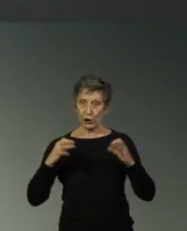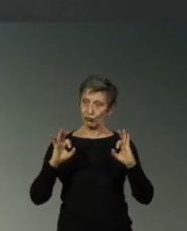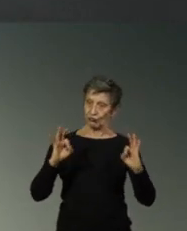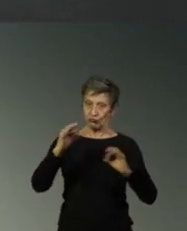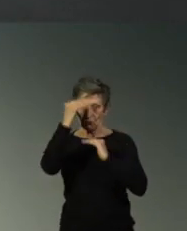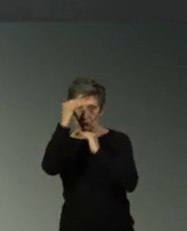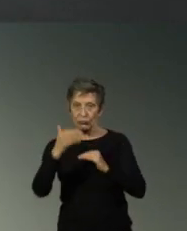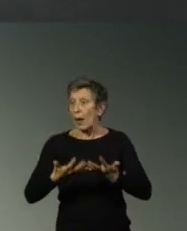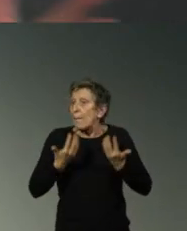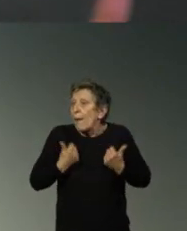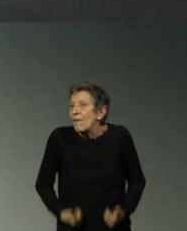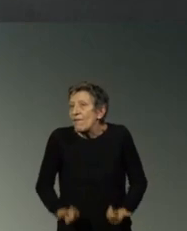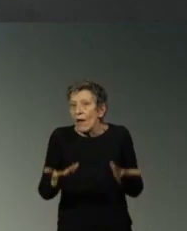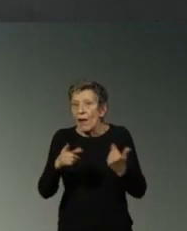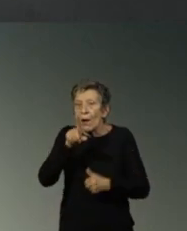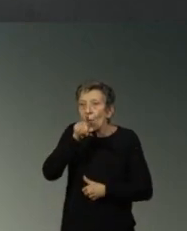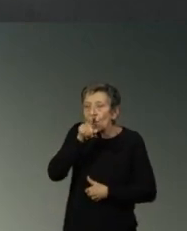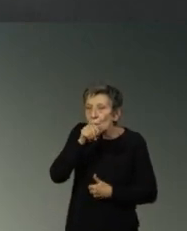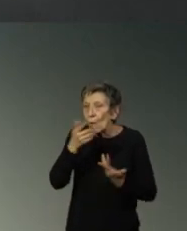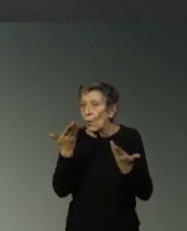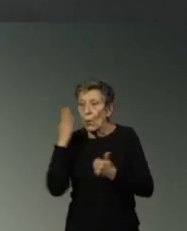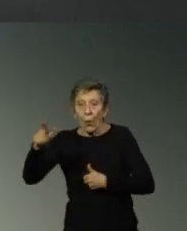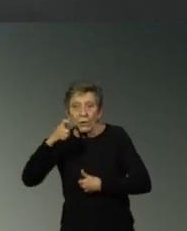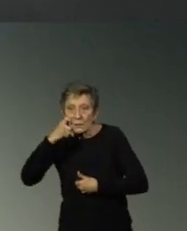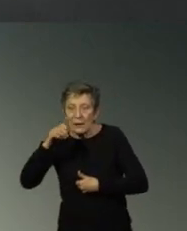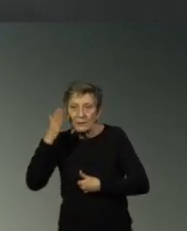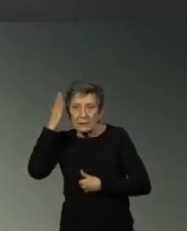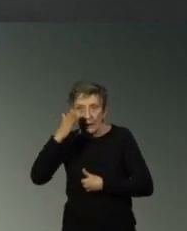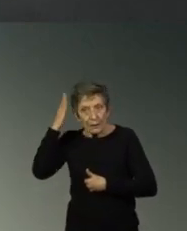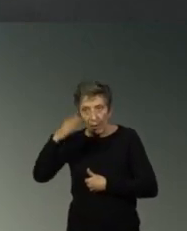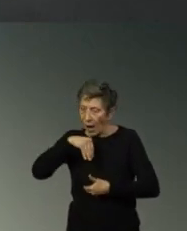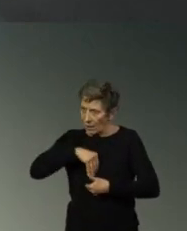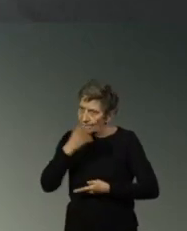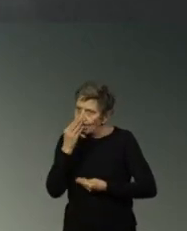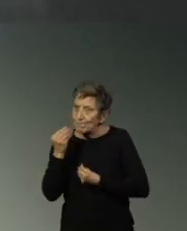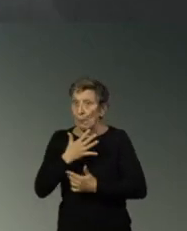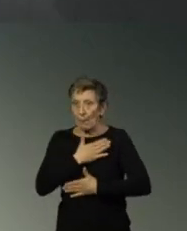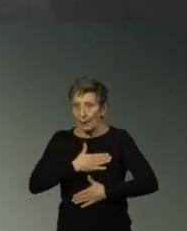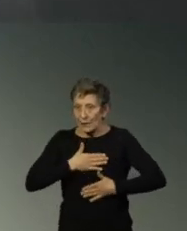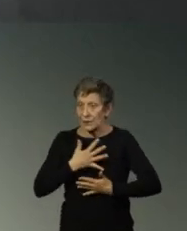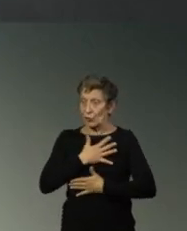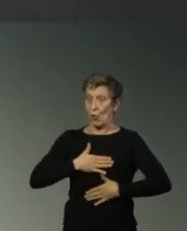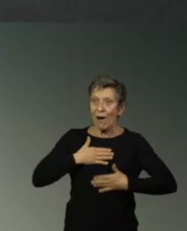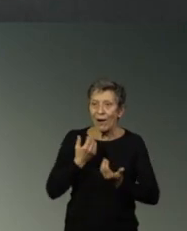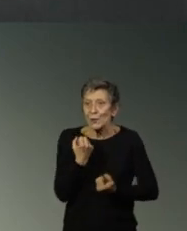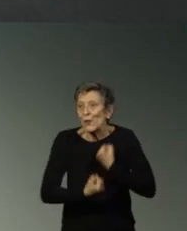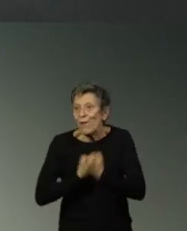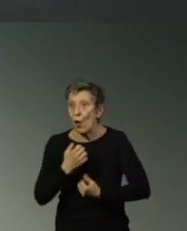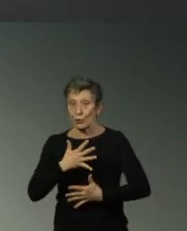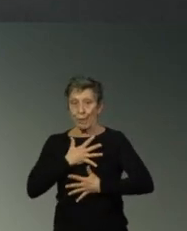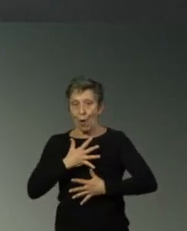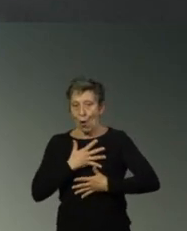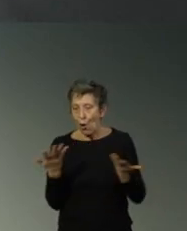les mammifères, les oiseaux, beaucoup d'autres groupes d'espèces animales ressentent du plaisir, de la joie, de la souffrance, de la